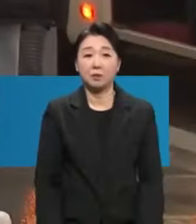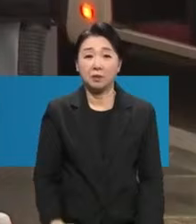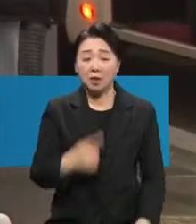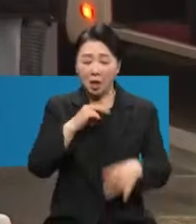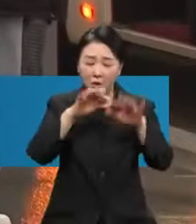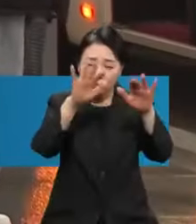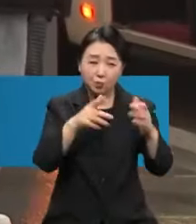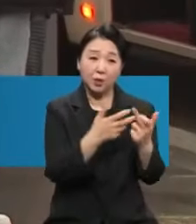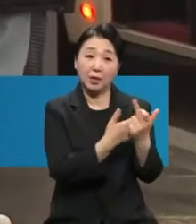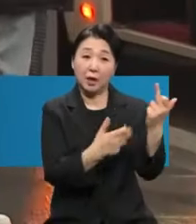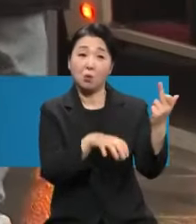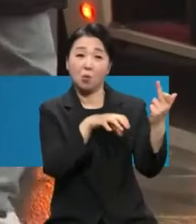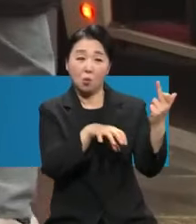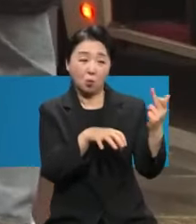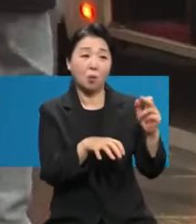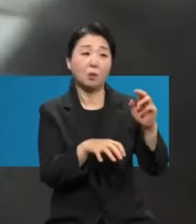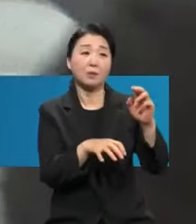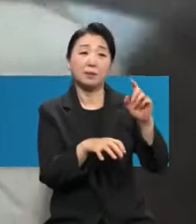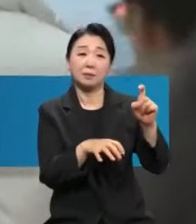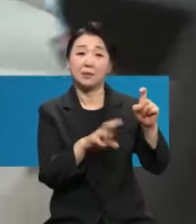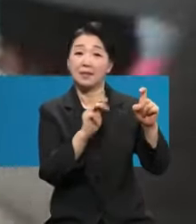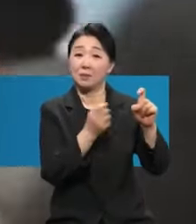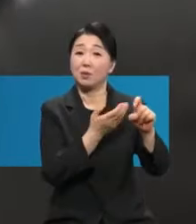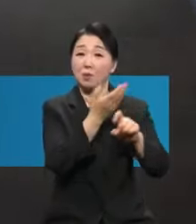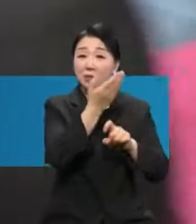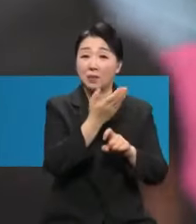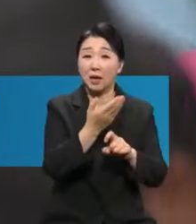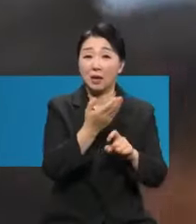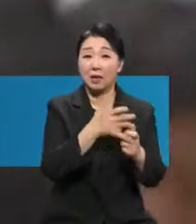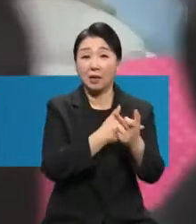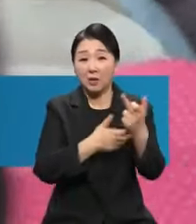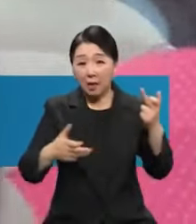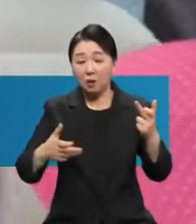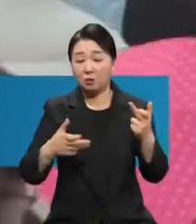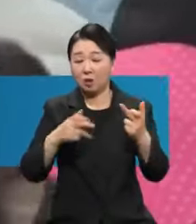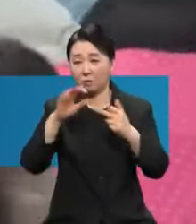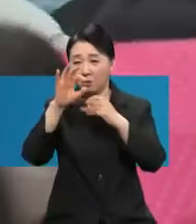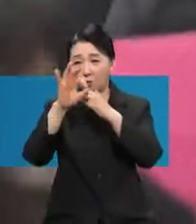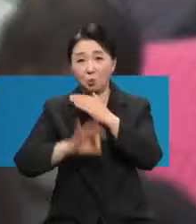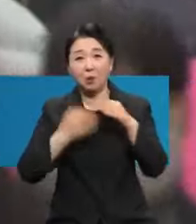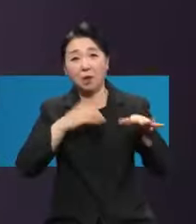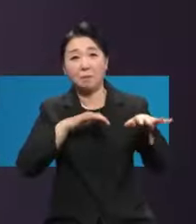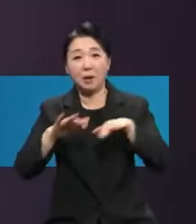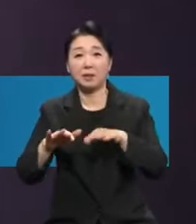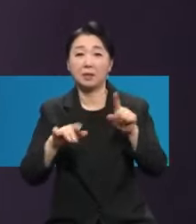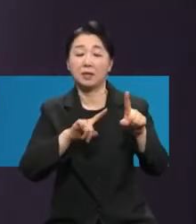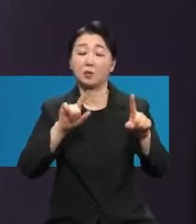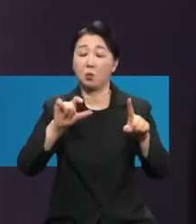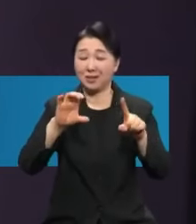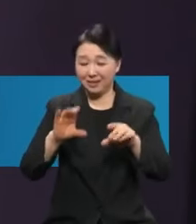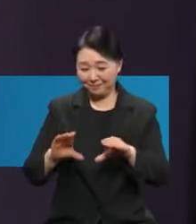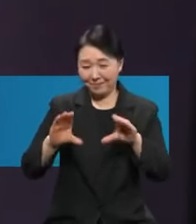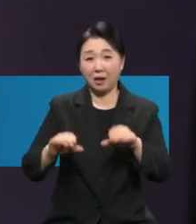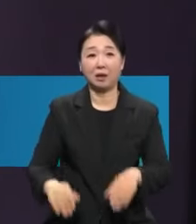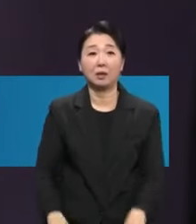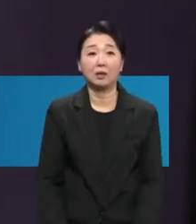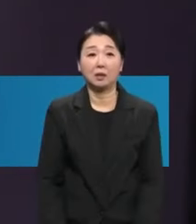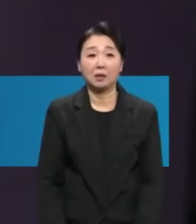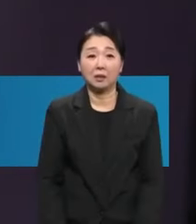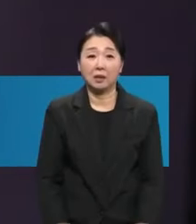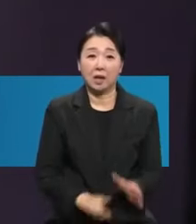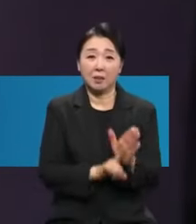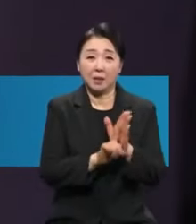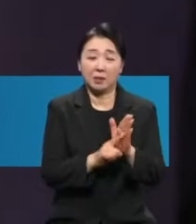적설량은 강원 산지 일부는 10cm 이상, 강원 남부 동해안은 1에서 5cm가 예상됩니다. 기온은